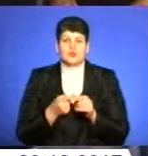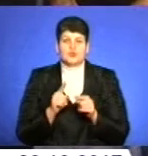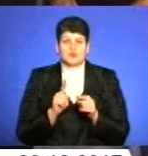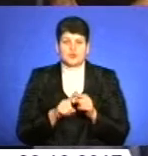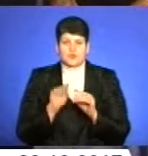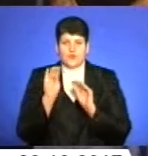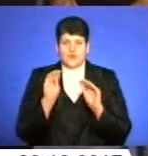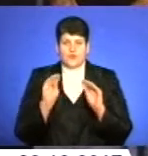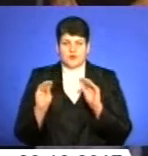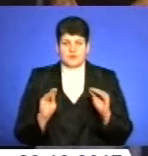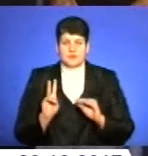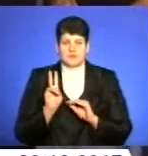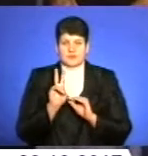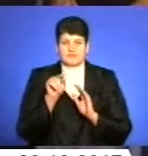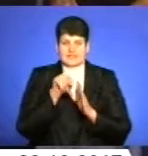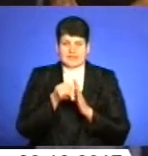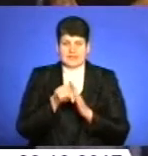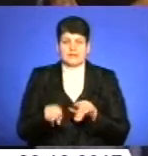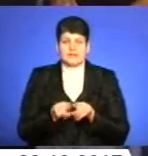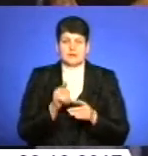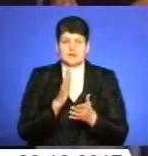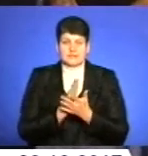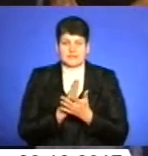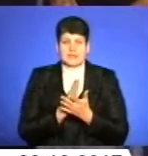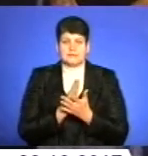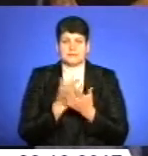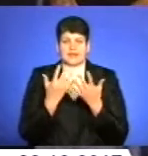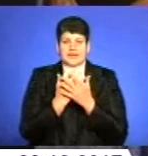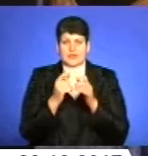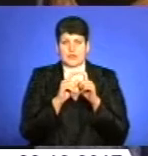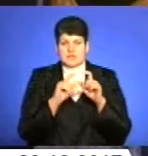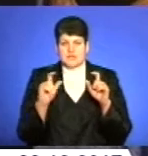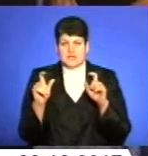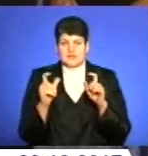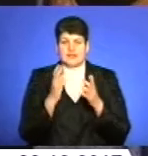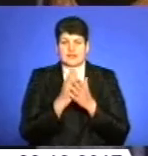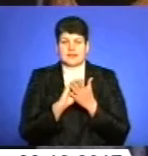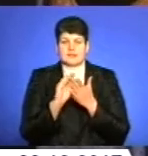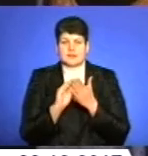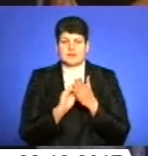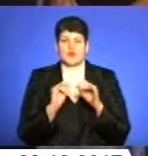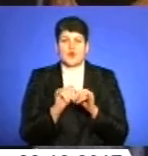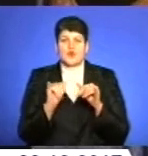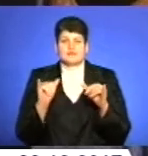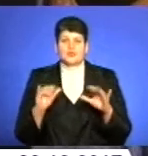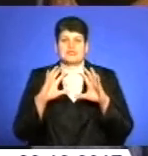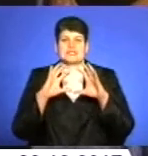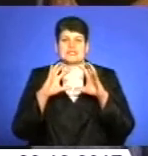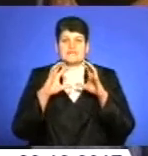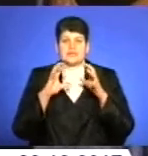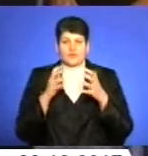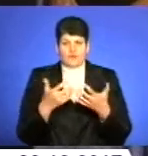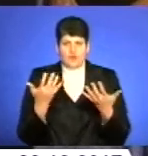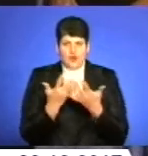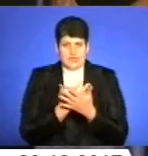до оформлення тролейбуса. Всередині так само є кінострічка, в якій описується розвиток світового кінематографа, українського